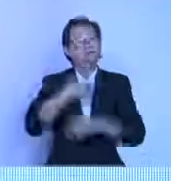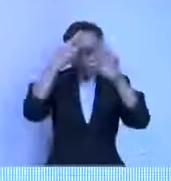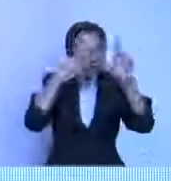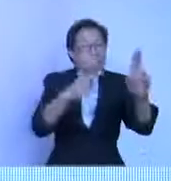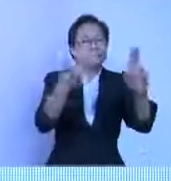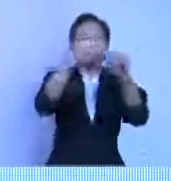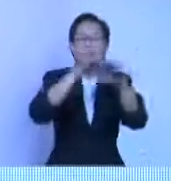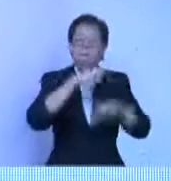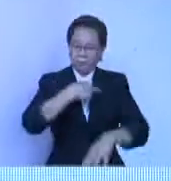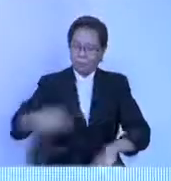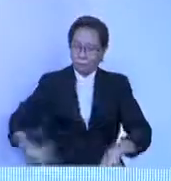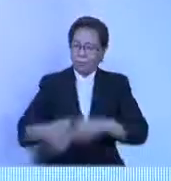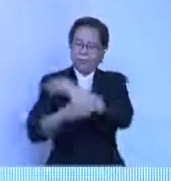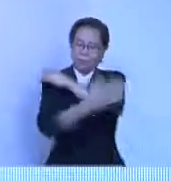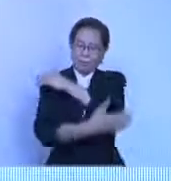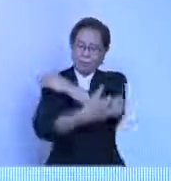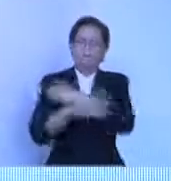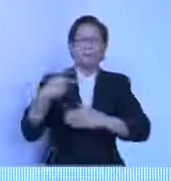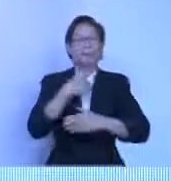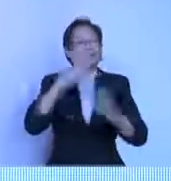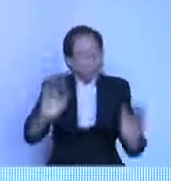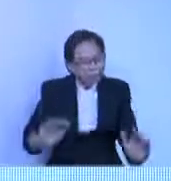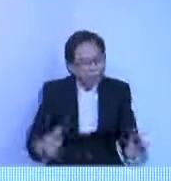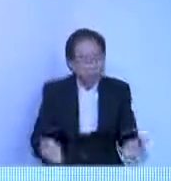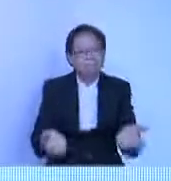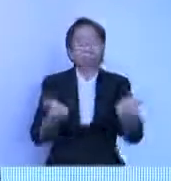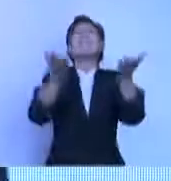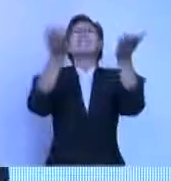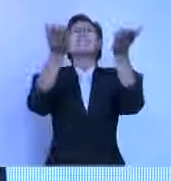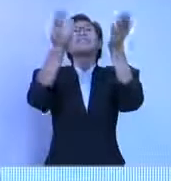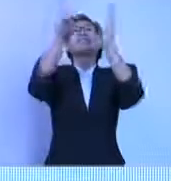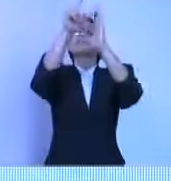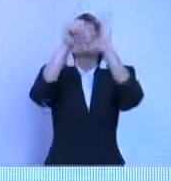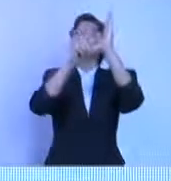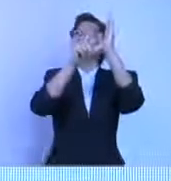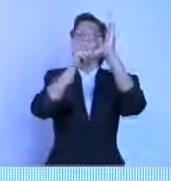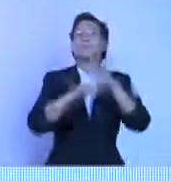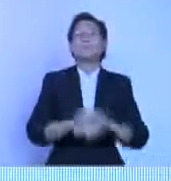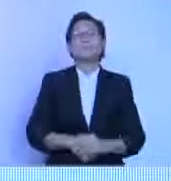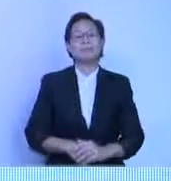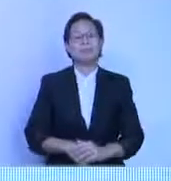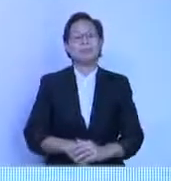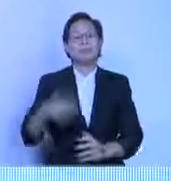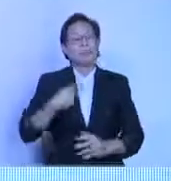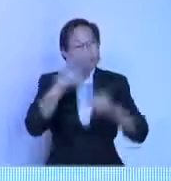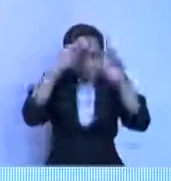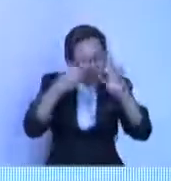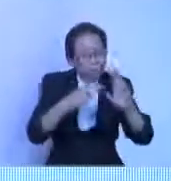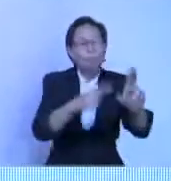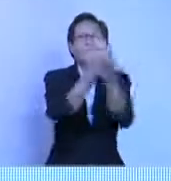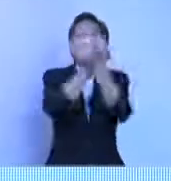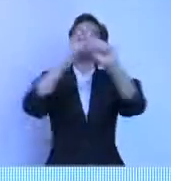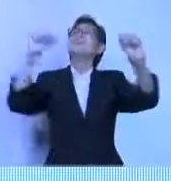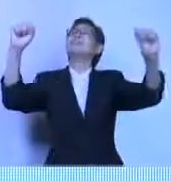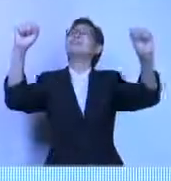kepada raja dan negara kita junjung keluhuran pelembagaan kita hormati kedaulatan